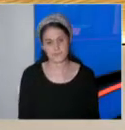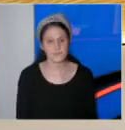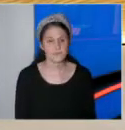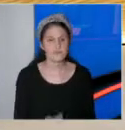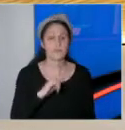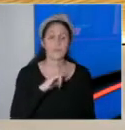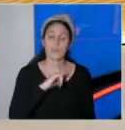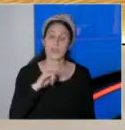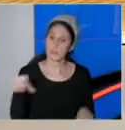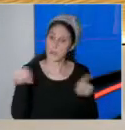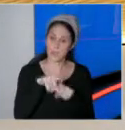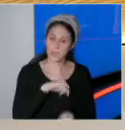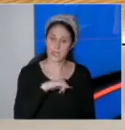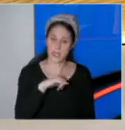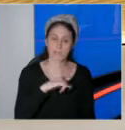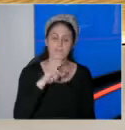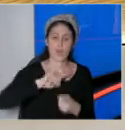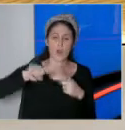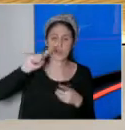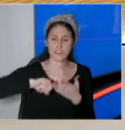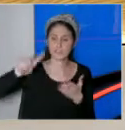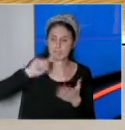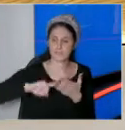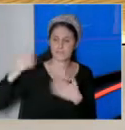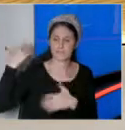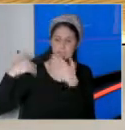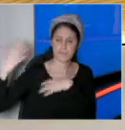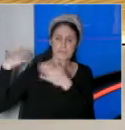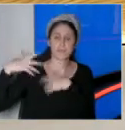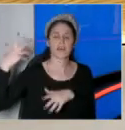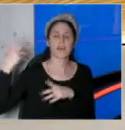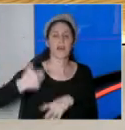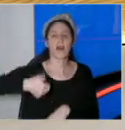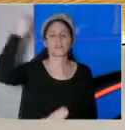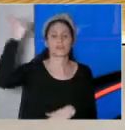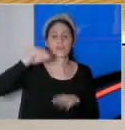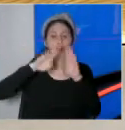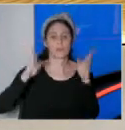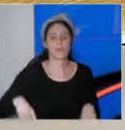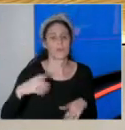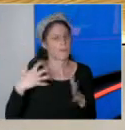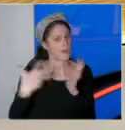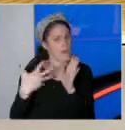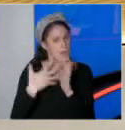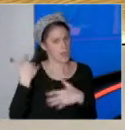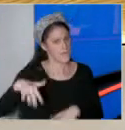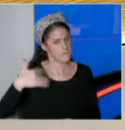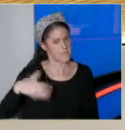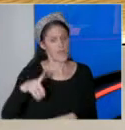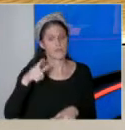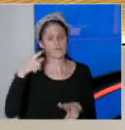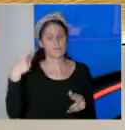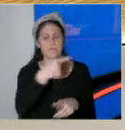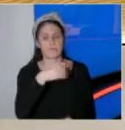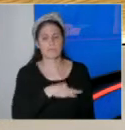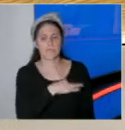לעניין באותו עניין, אחרי חודשים ארוכים שבהם הפנו ראשי הרשויות המקומיות ביקורת חריפה כלפי משרד הבריאות בנוגע לאופן הטיפול שלו